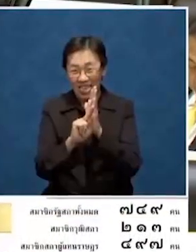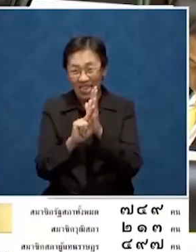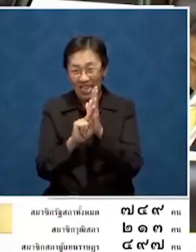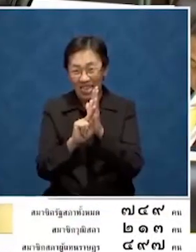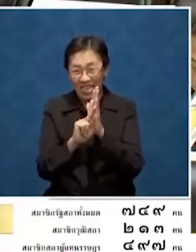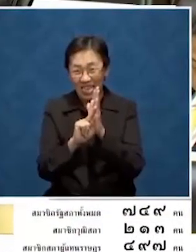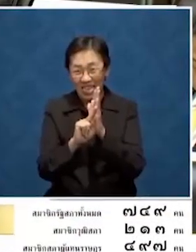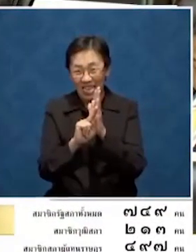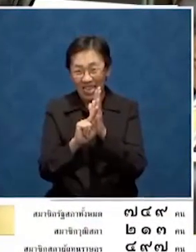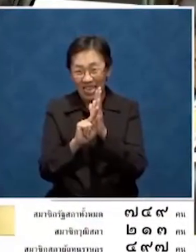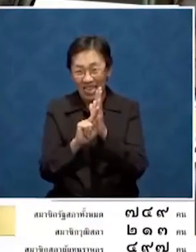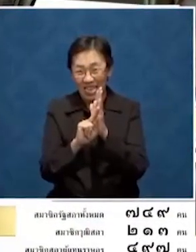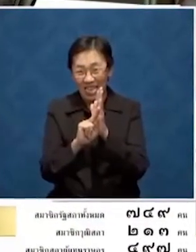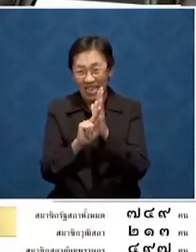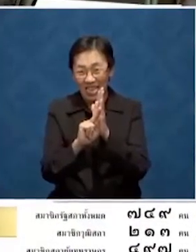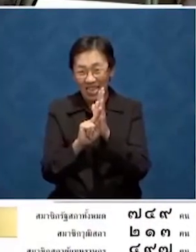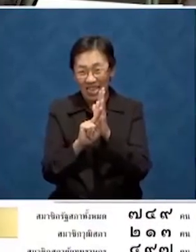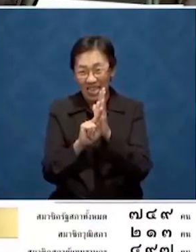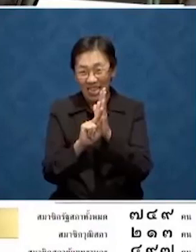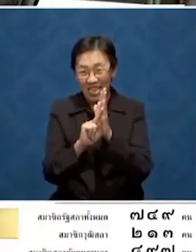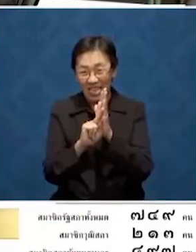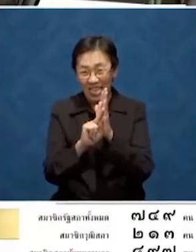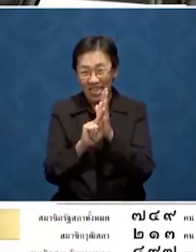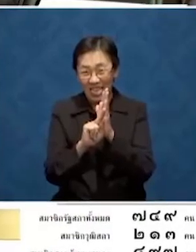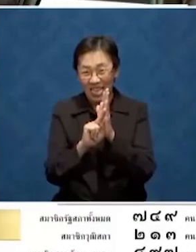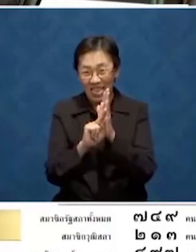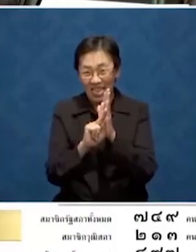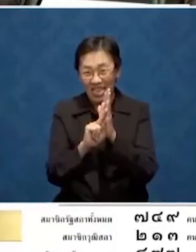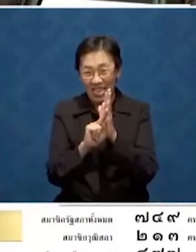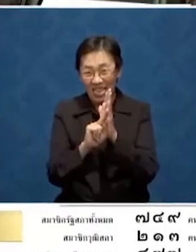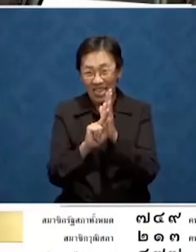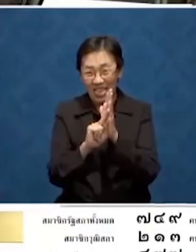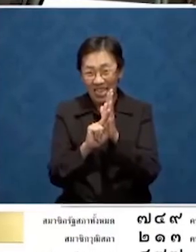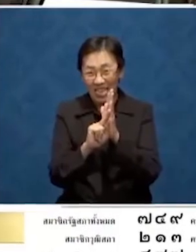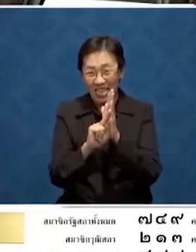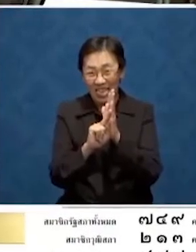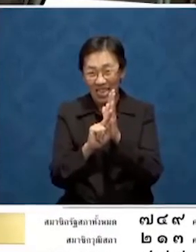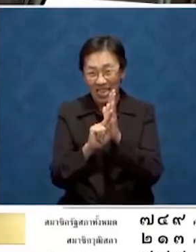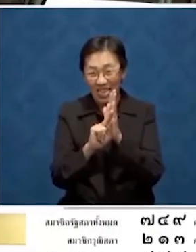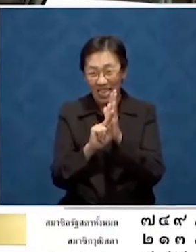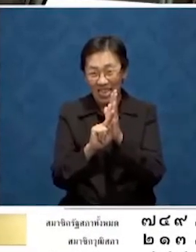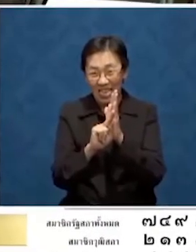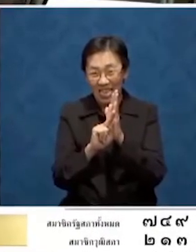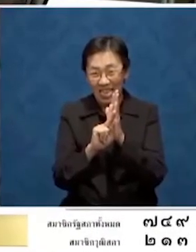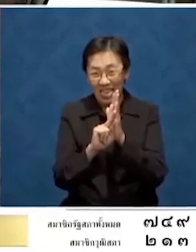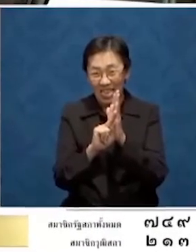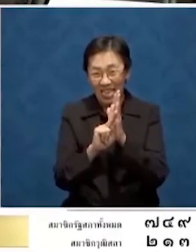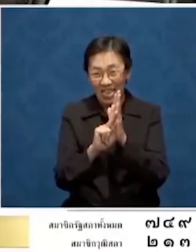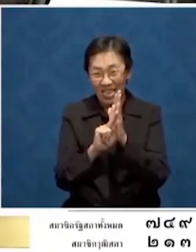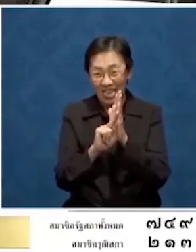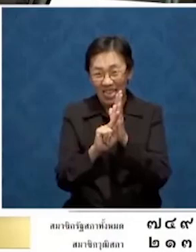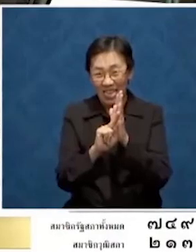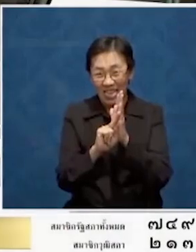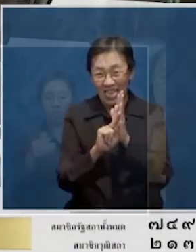ไปถึงเหล่าสว.ล่าสุดสมชายแสวงการเผยสว.หลายคนกำลังรวบรวมหลักฐานเพื่อที่จะเต